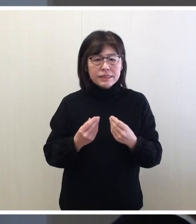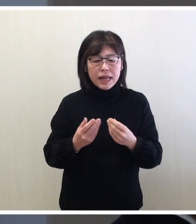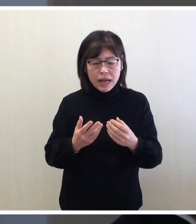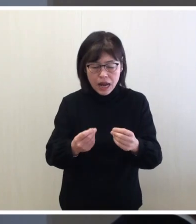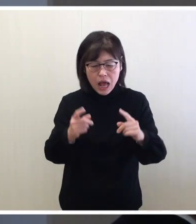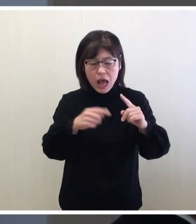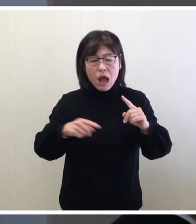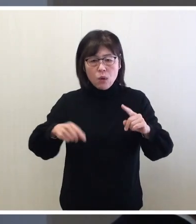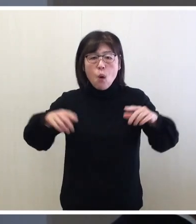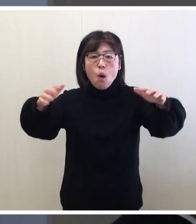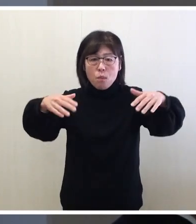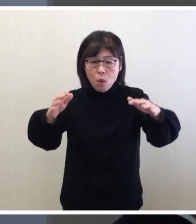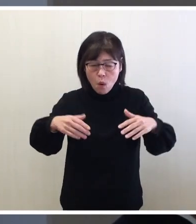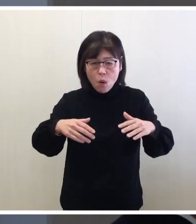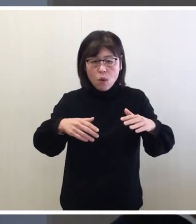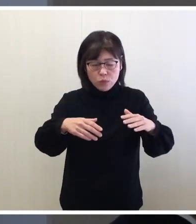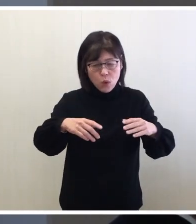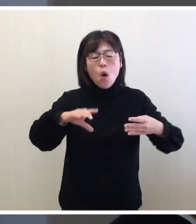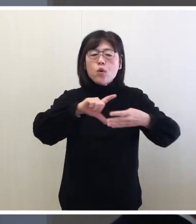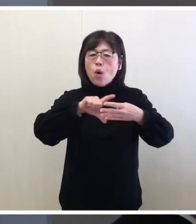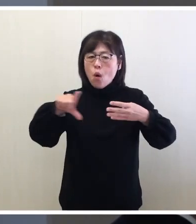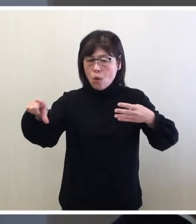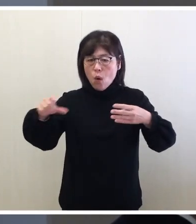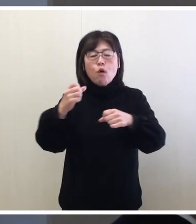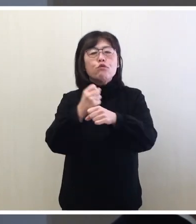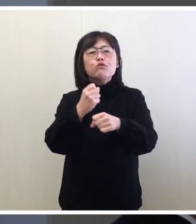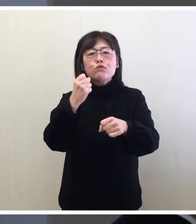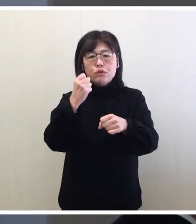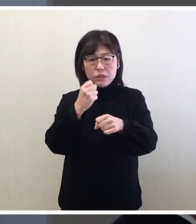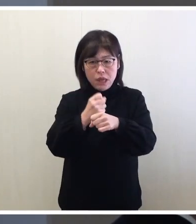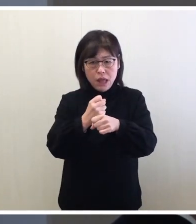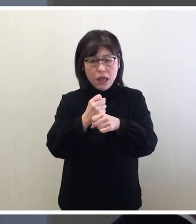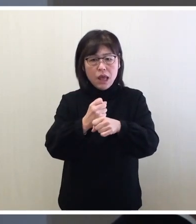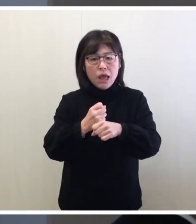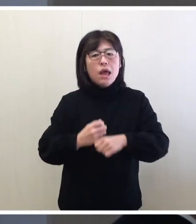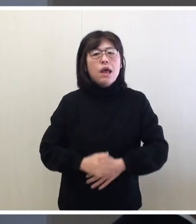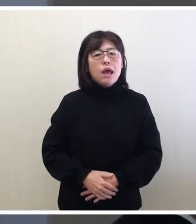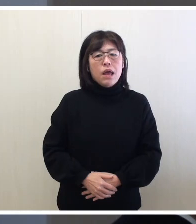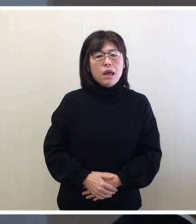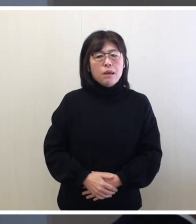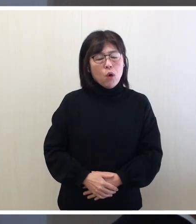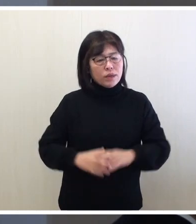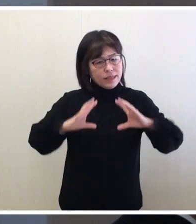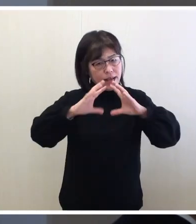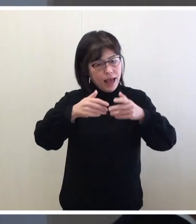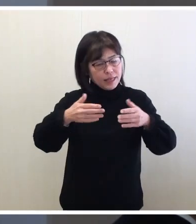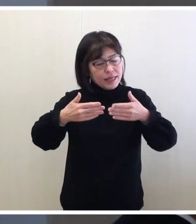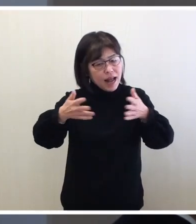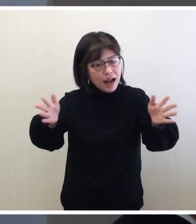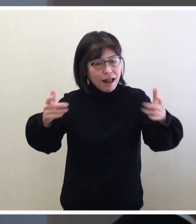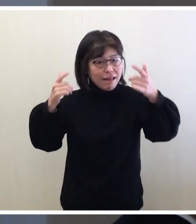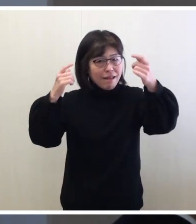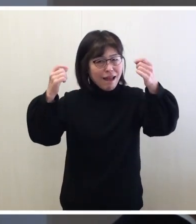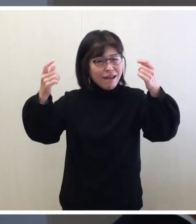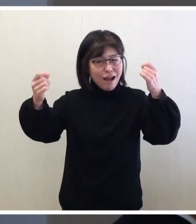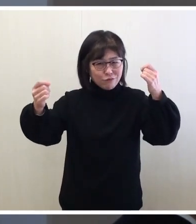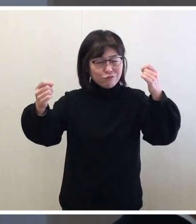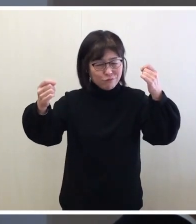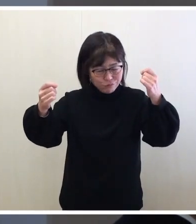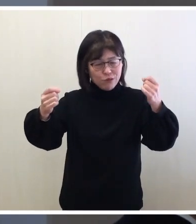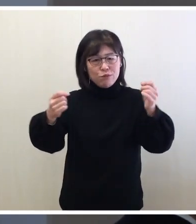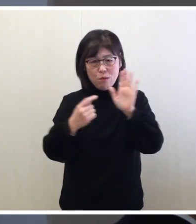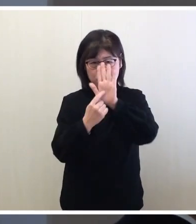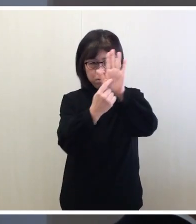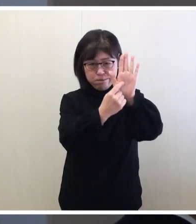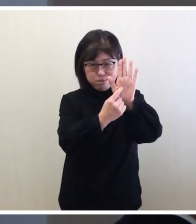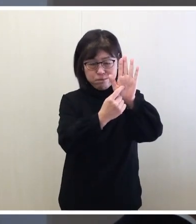理しながら公募要項を作りまして、王子公園周辺エリアの歴史と文化を尊重し、地域そして世界に開かれた大学という